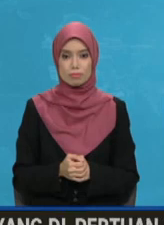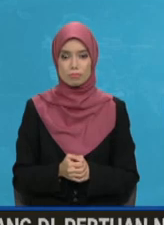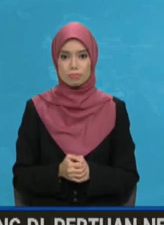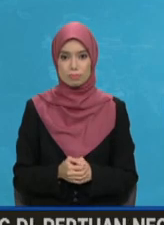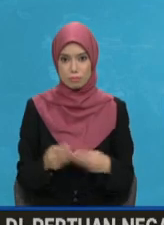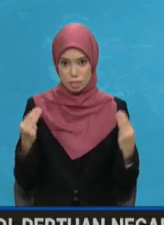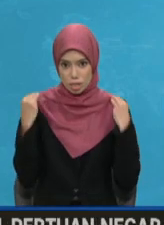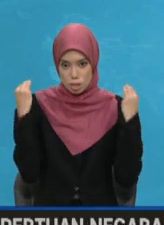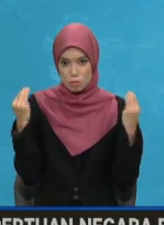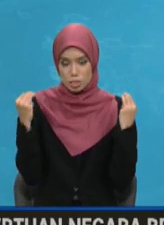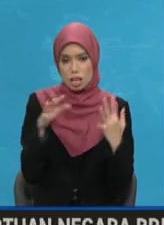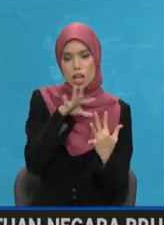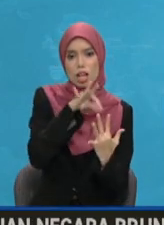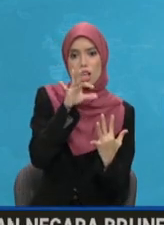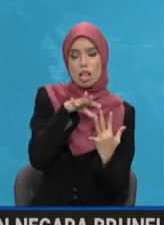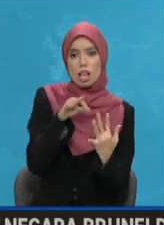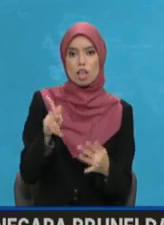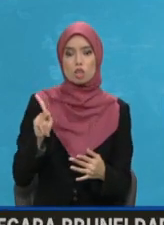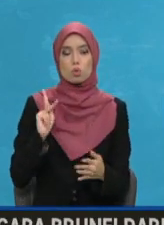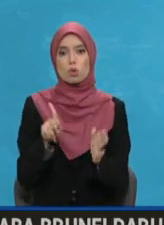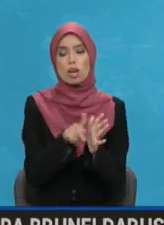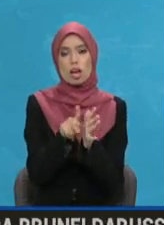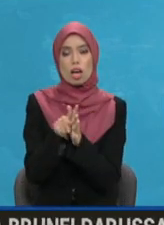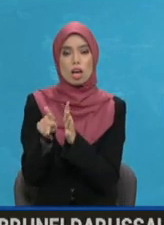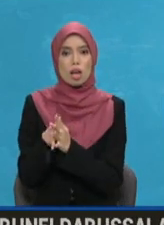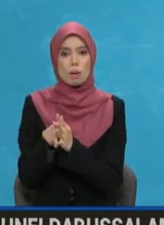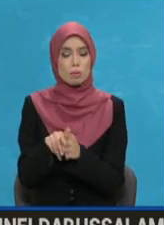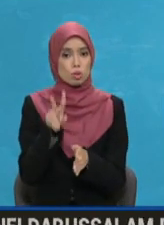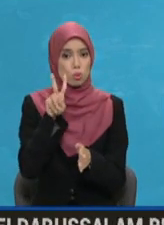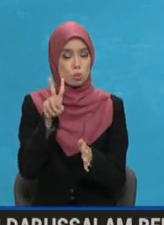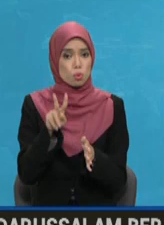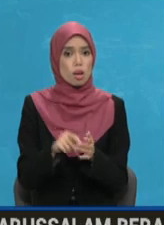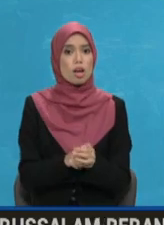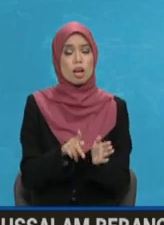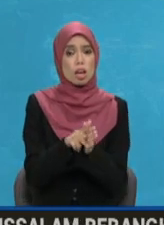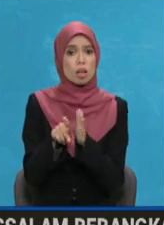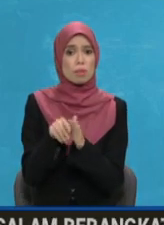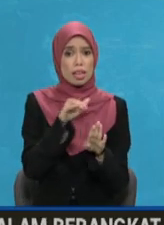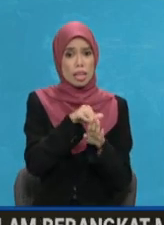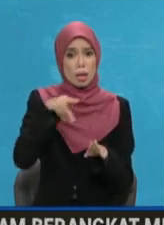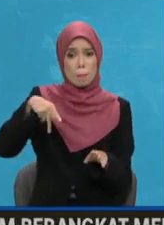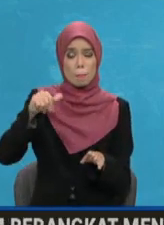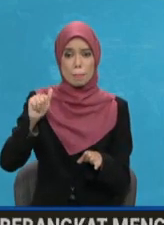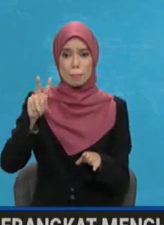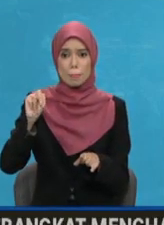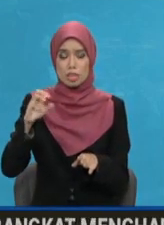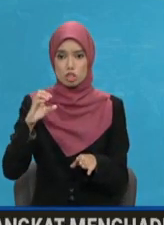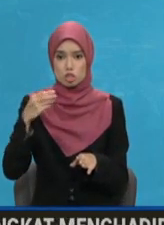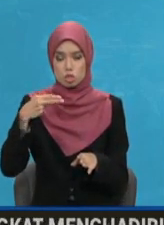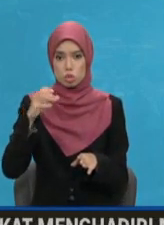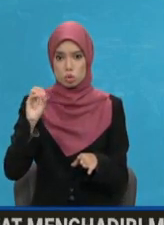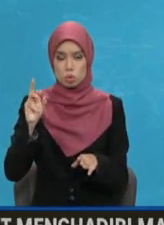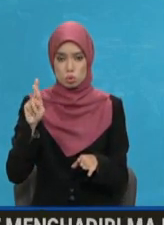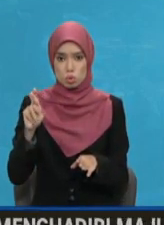majelis pengundian dan pemilihan calon ketua Kampung kawasan 2 rancangan Perumahan negara Pancor mangkubal mungkin menciri